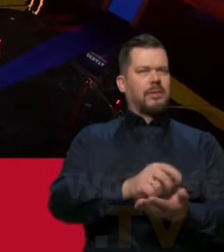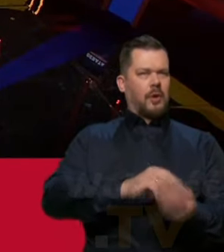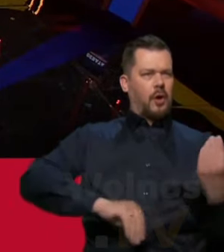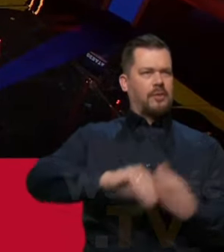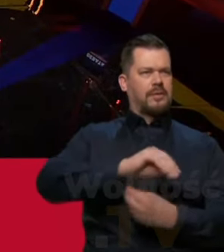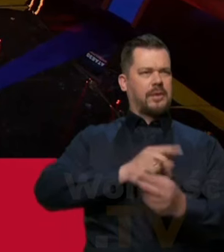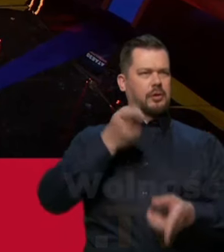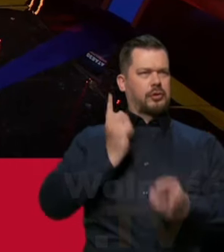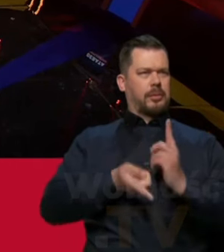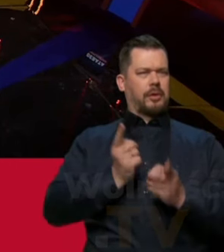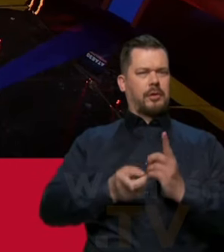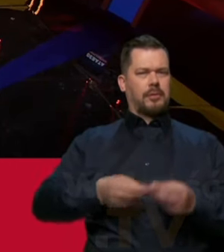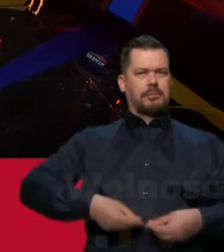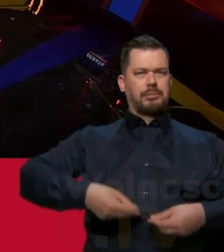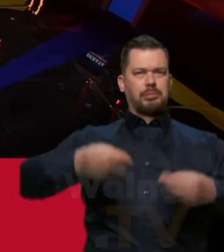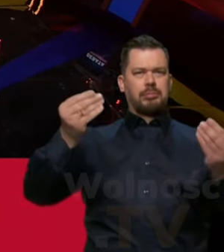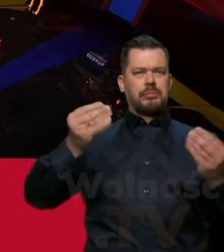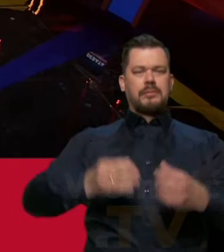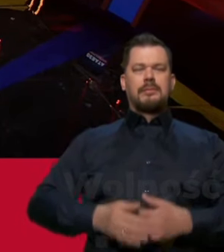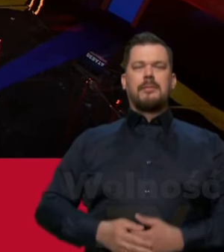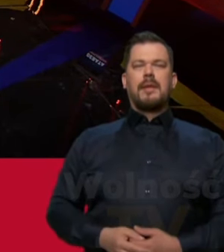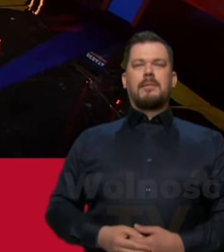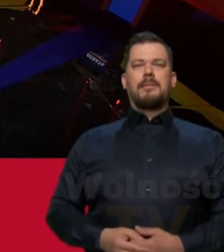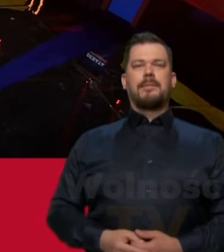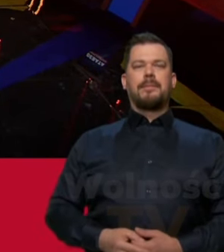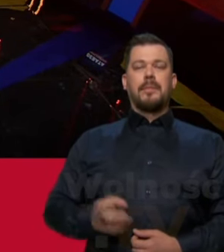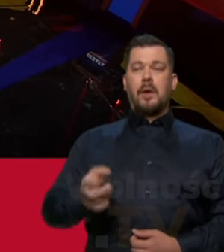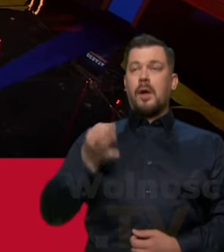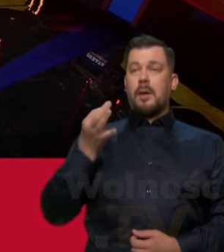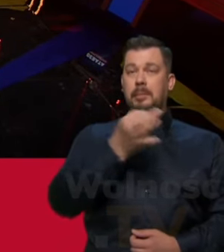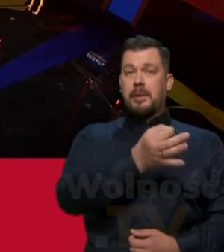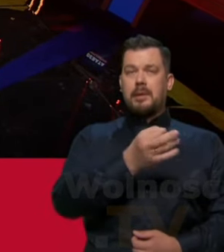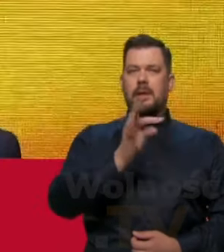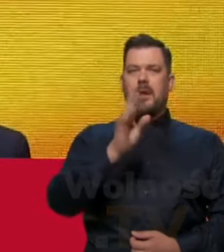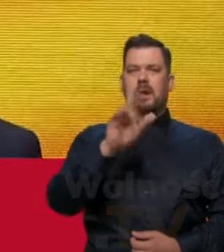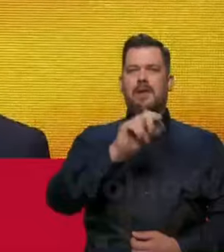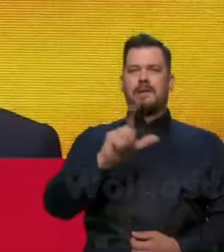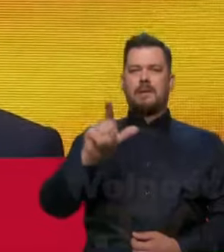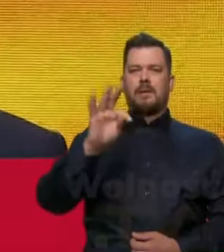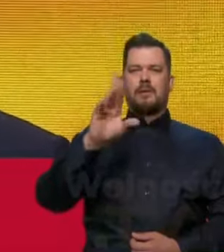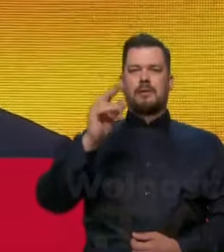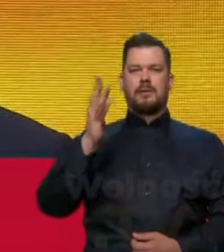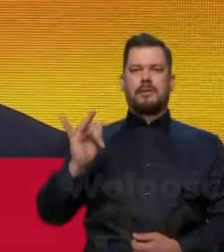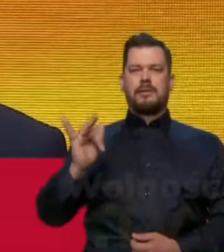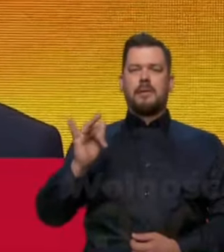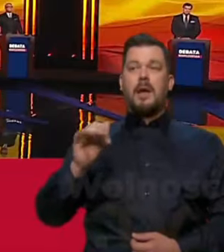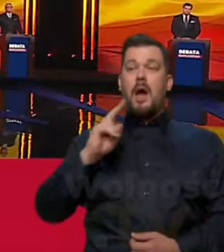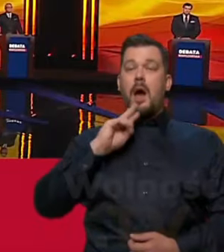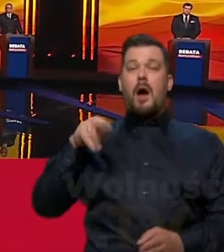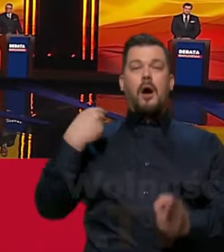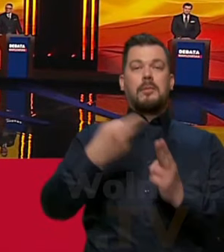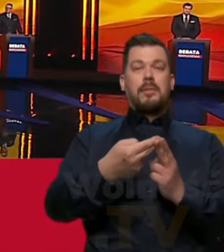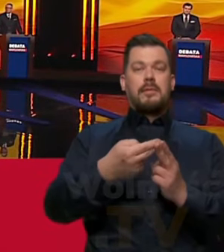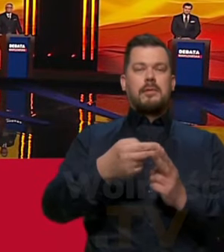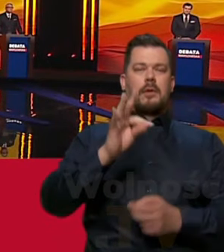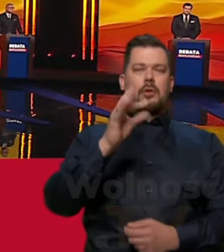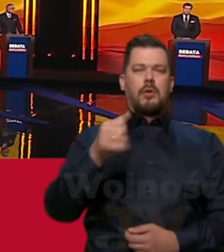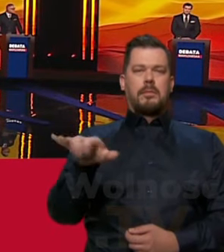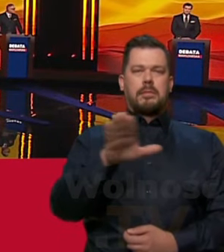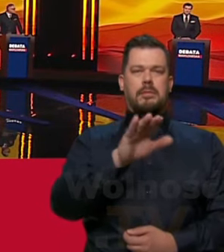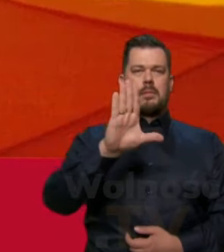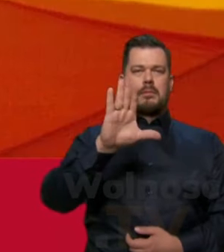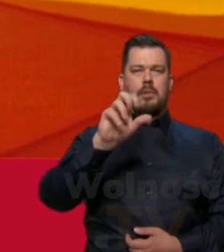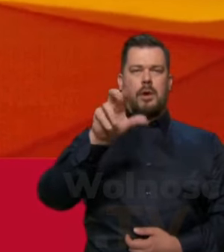i przyspieszać tę realizację wszystkich priorytetów? Pytanie zadawał Rafał Trzaskowski, a odpowiadać będzie wywołany do tablicy Tobiasz